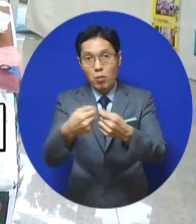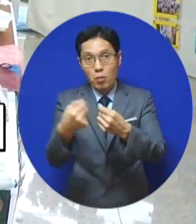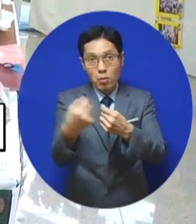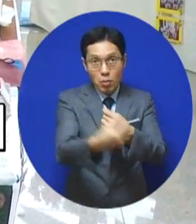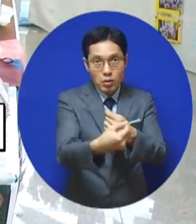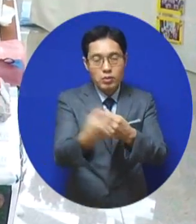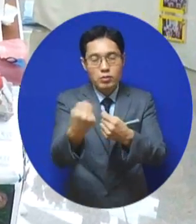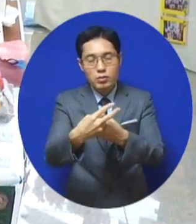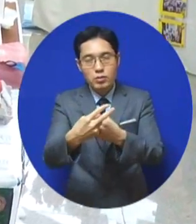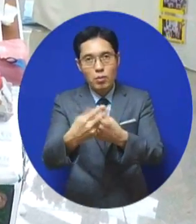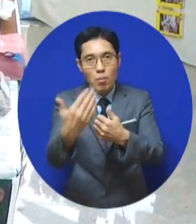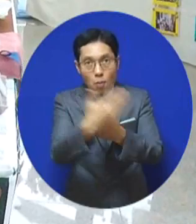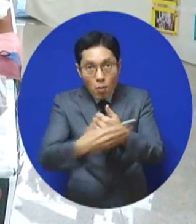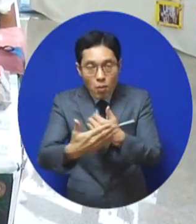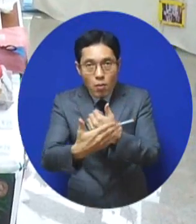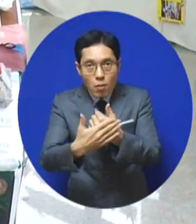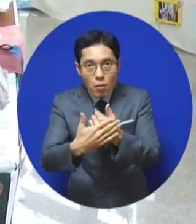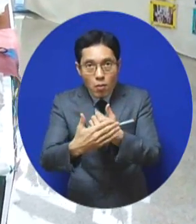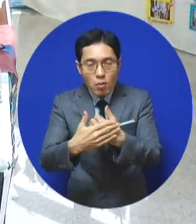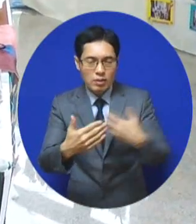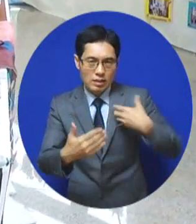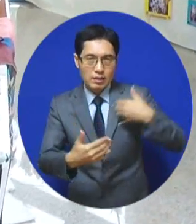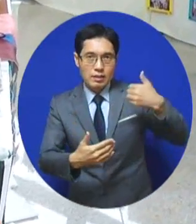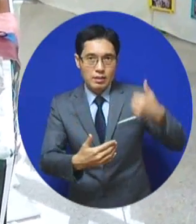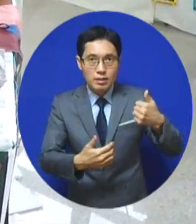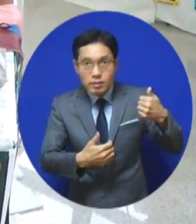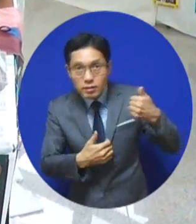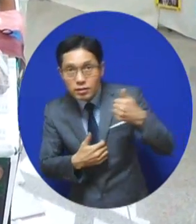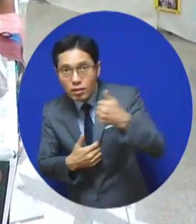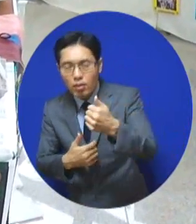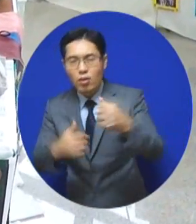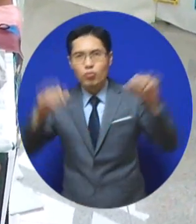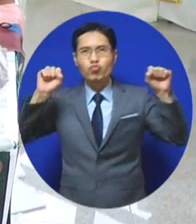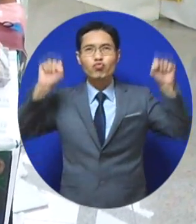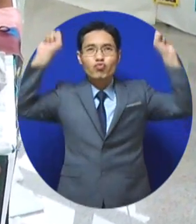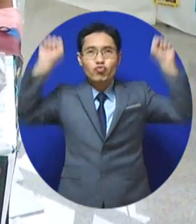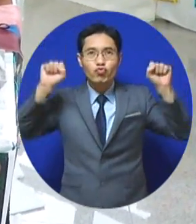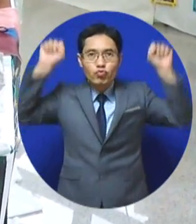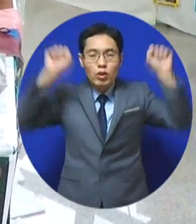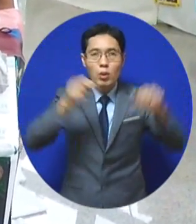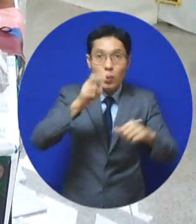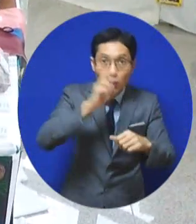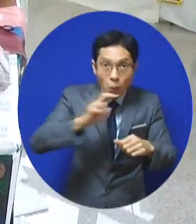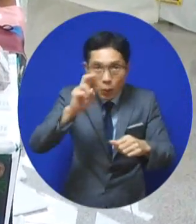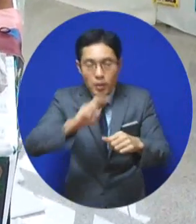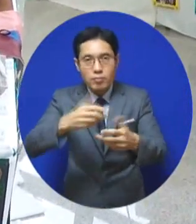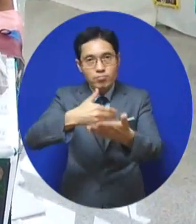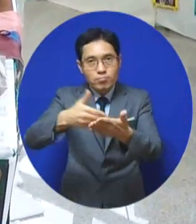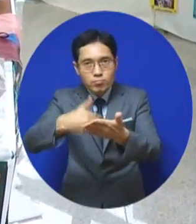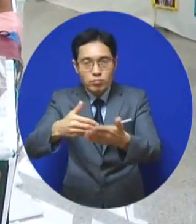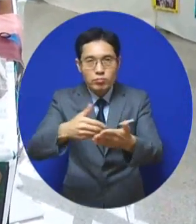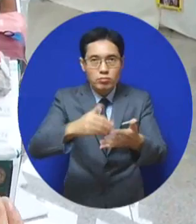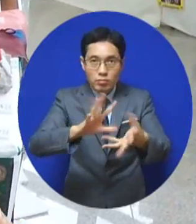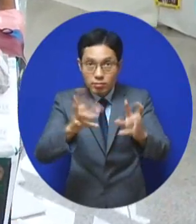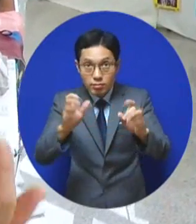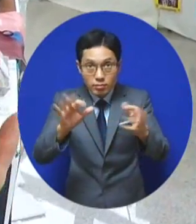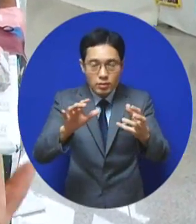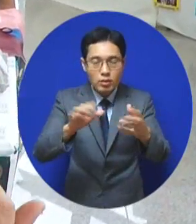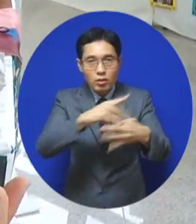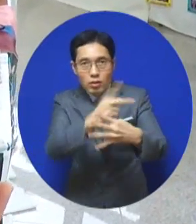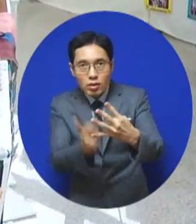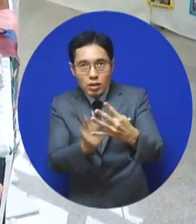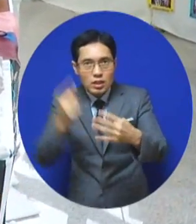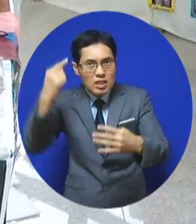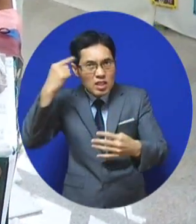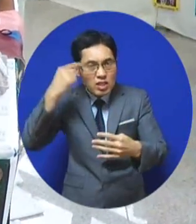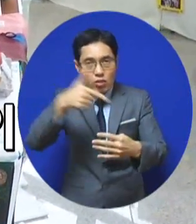또 그리고 보건진료소의 담당자들이 나가셔서 뭐 운동이며 음악 아니면 미술 감각 프로그램으로 어르신들의